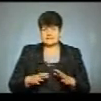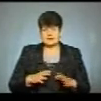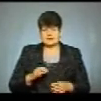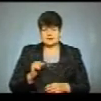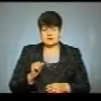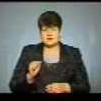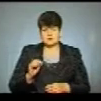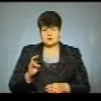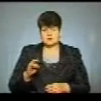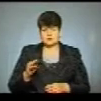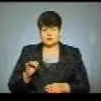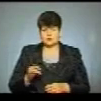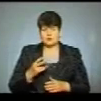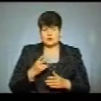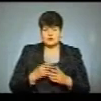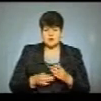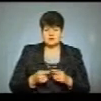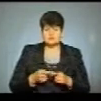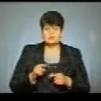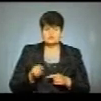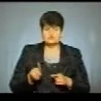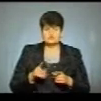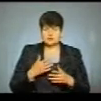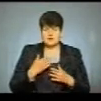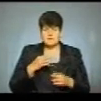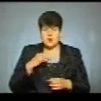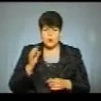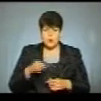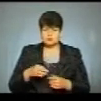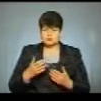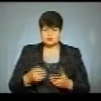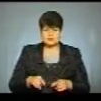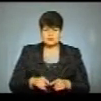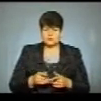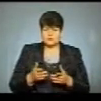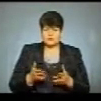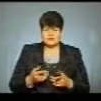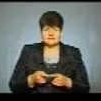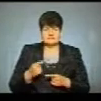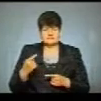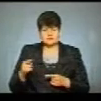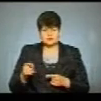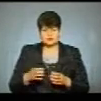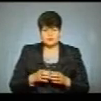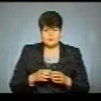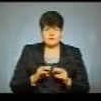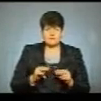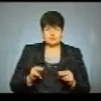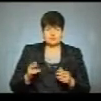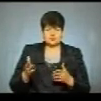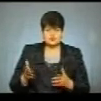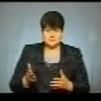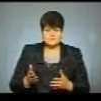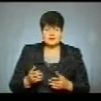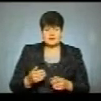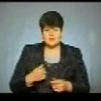Анатолій Антонюк. Програли через те, що нема такого опиту, як тієї команди Тернопільського педагогіруслета.